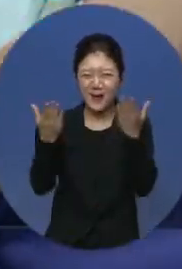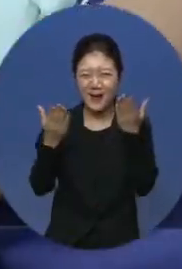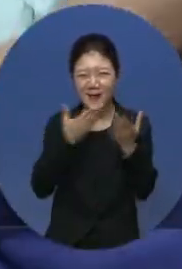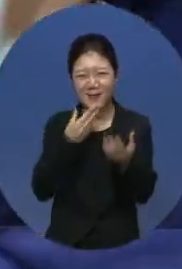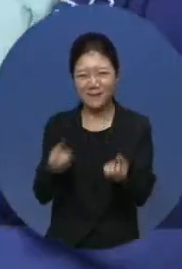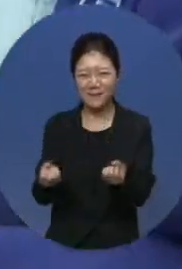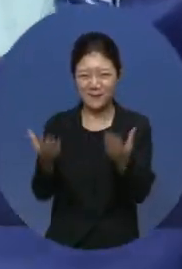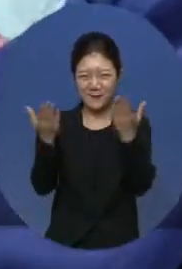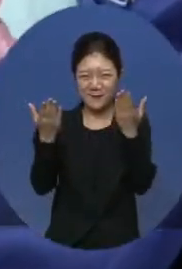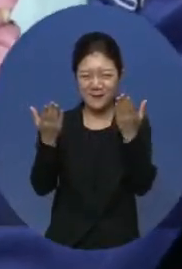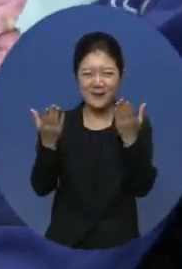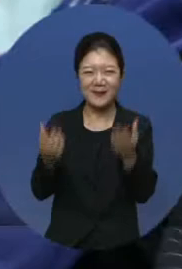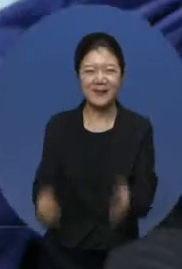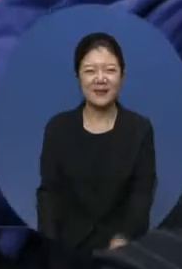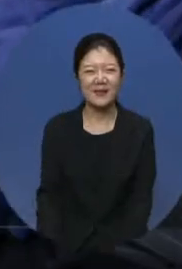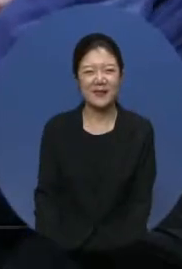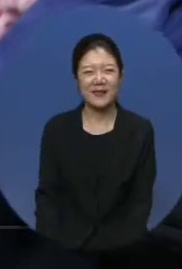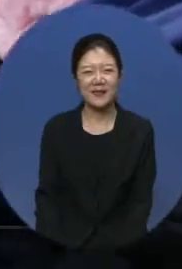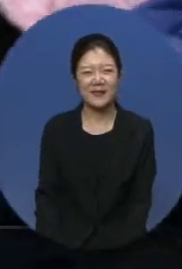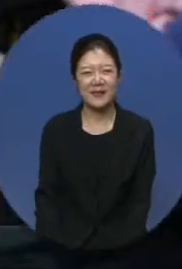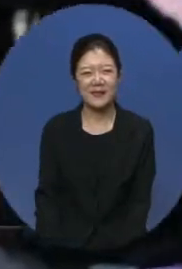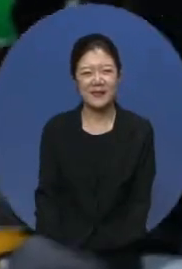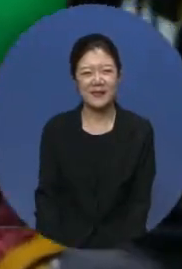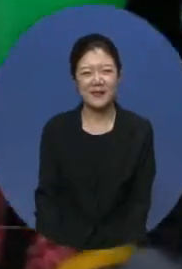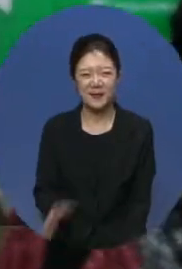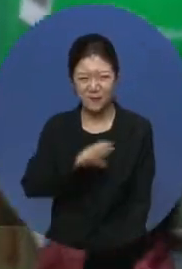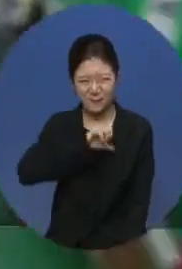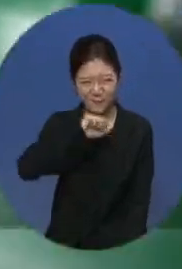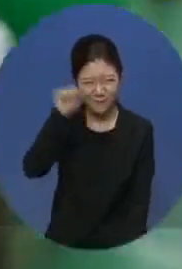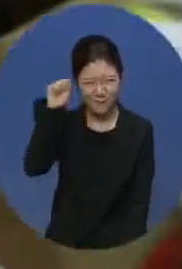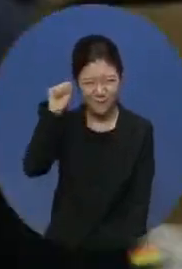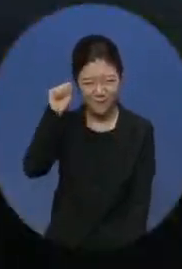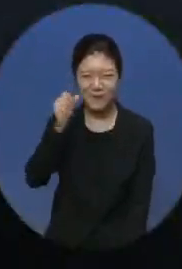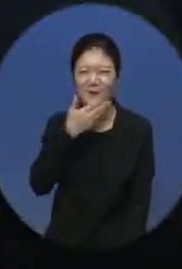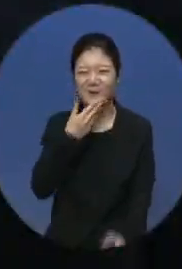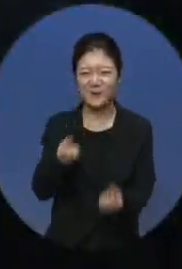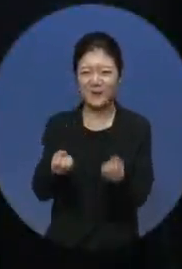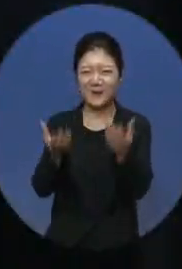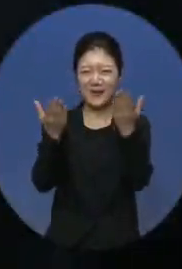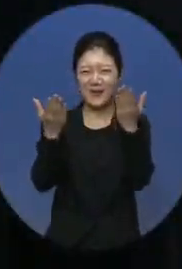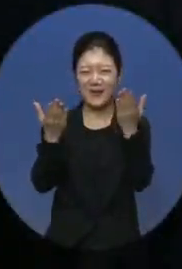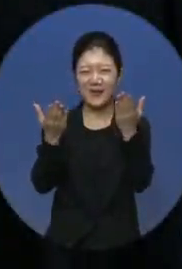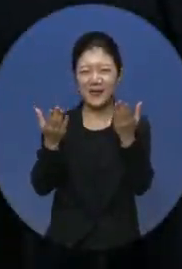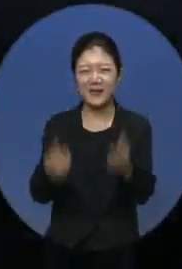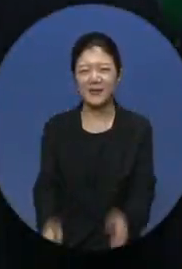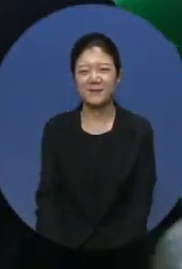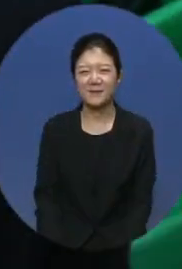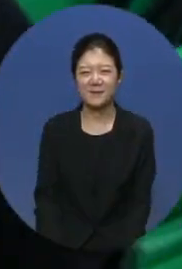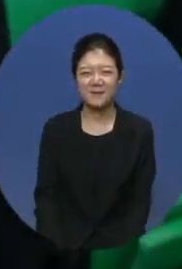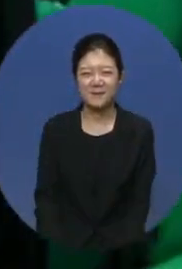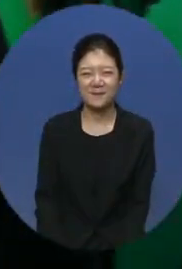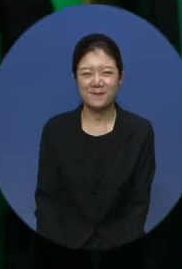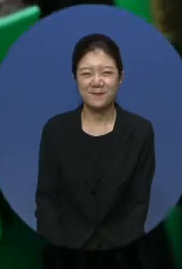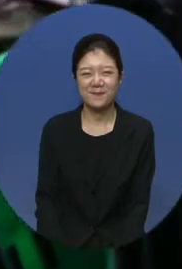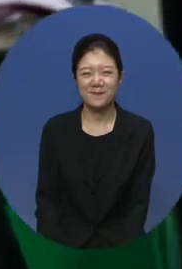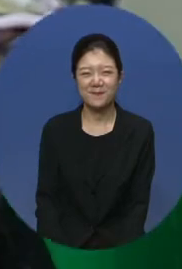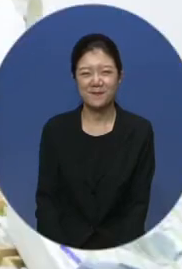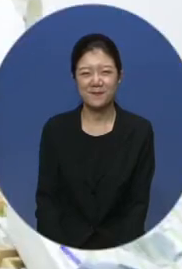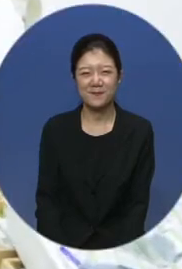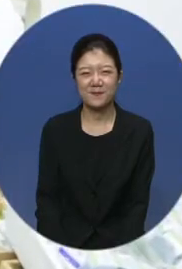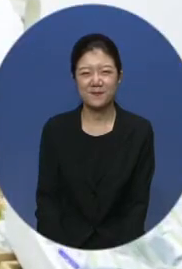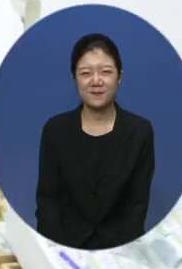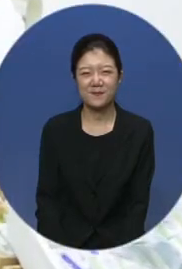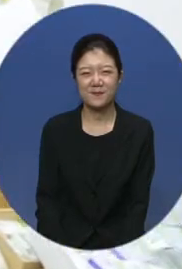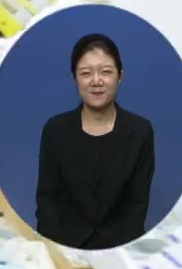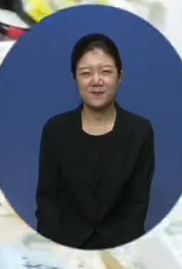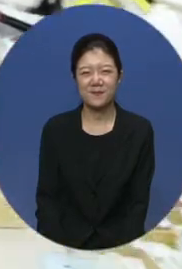축하합니다! 축하합니다! 당첨된 임규민이 축하합니다! 빰빠라밤빰빰빰!